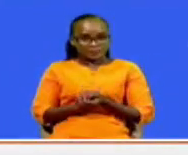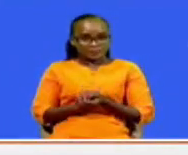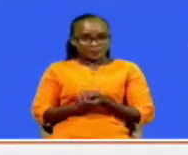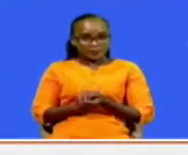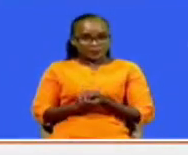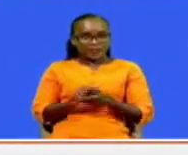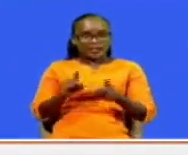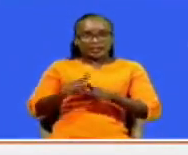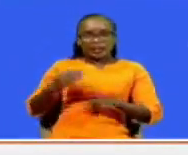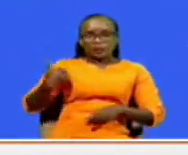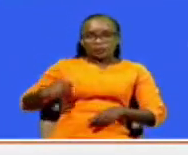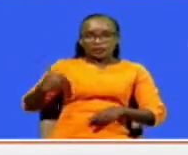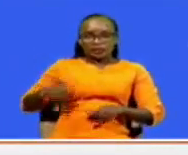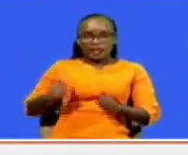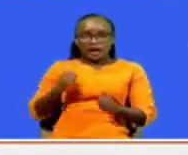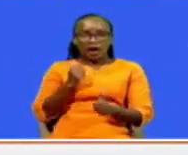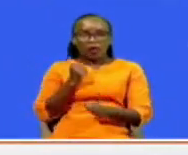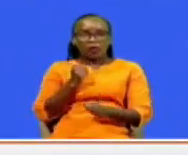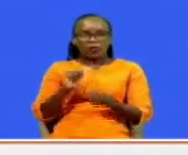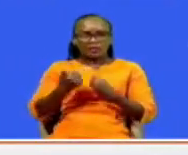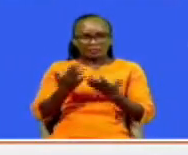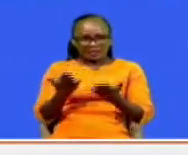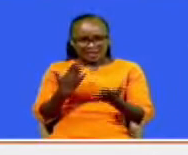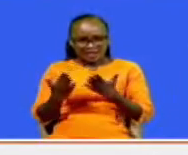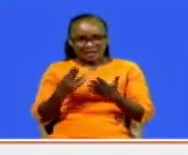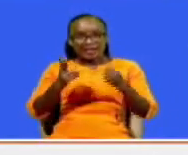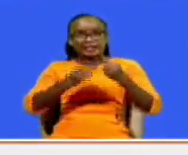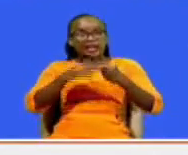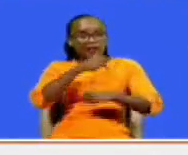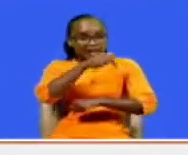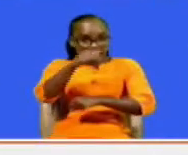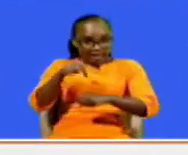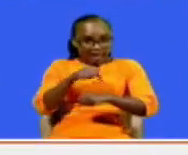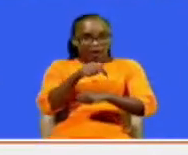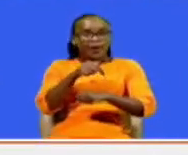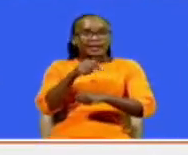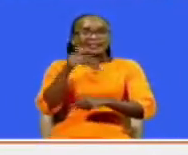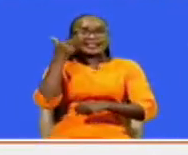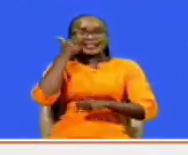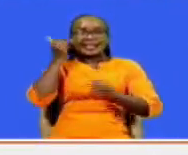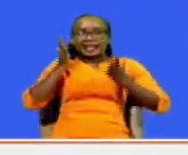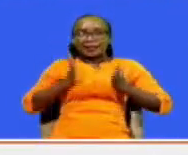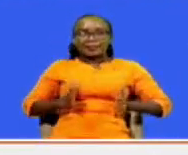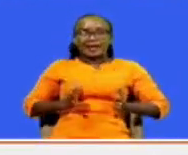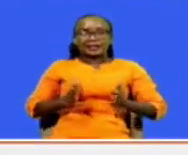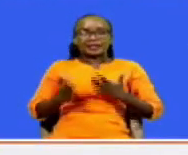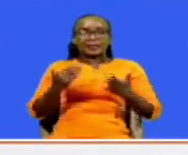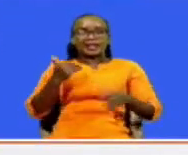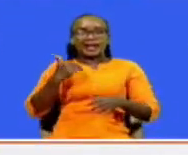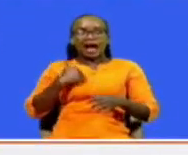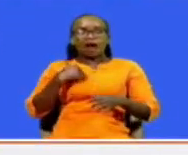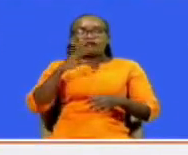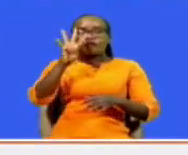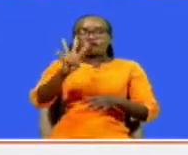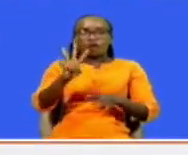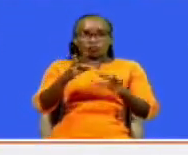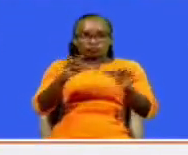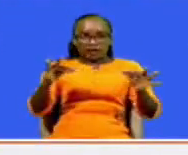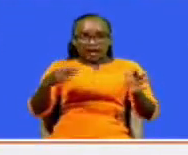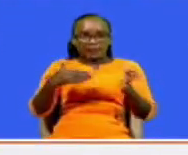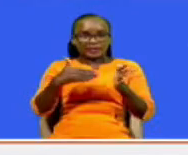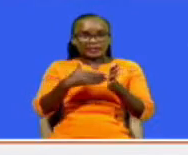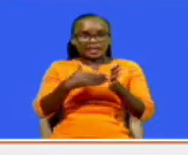Ni upasuaji ambao utachukua kama masaa 7 hivi. Mgonjwa akiwa na takriban mishipa minne